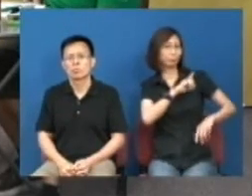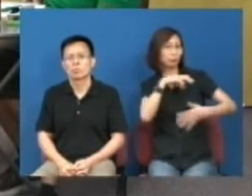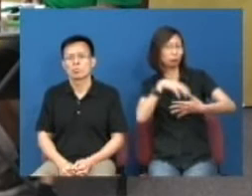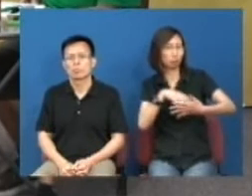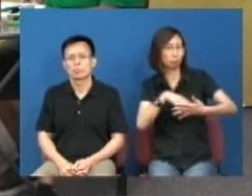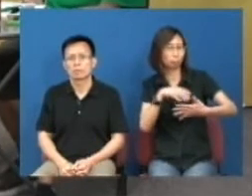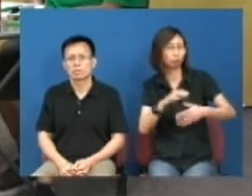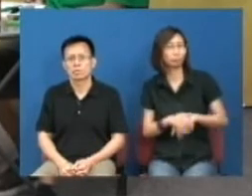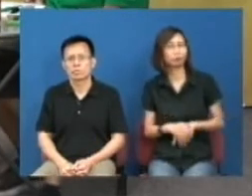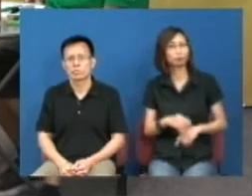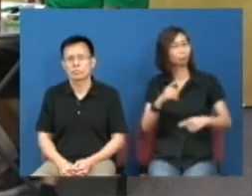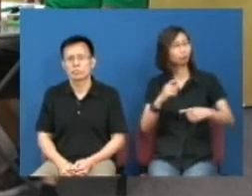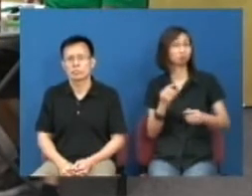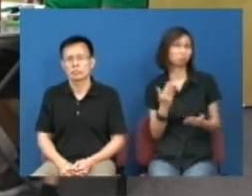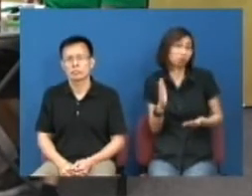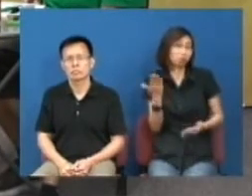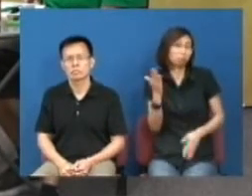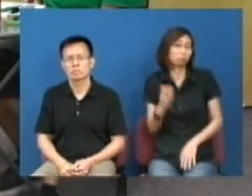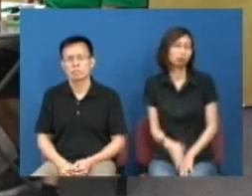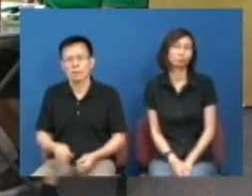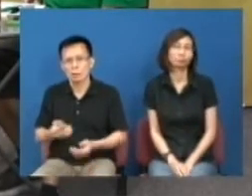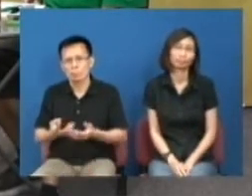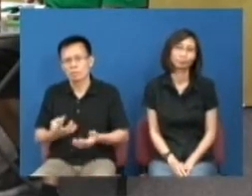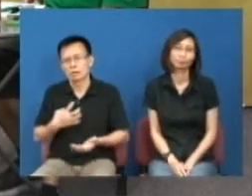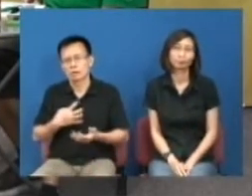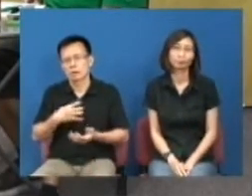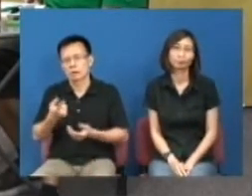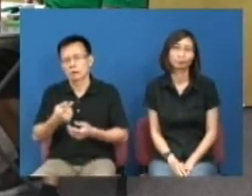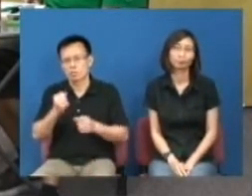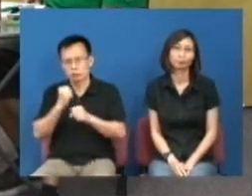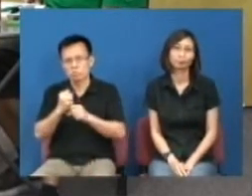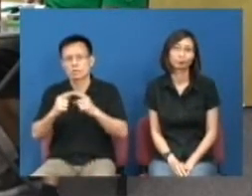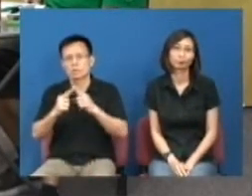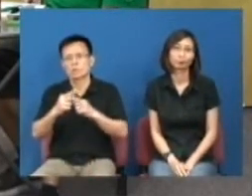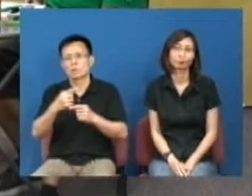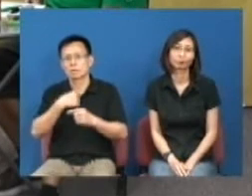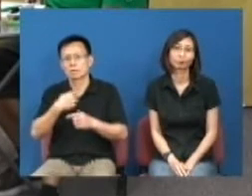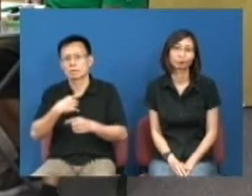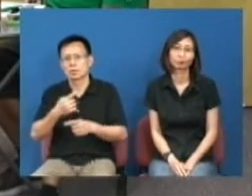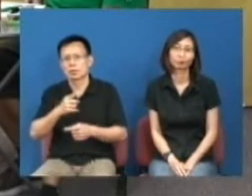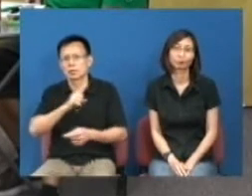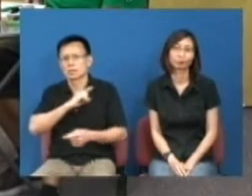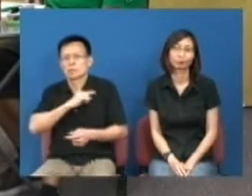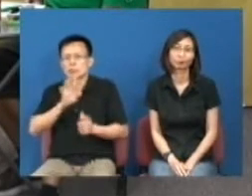走噶啦，可能真係咁樣啦。 啊，咁即係我覺得，即係你做人嘅嘢，你有個自圓其説嘅